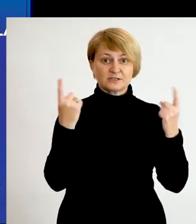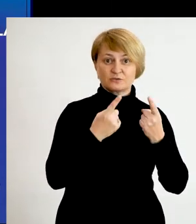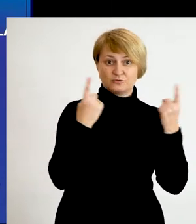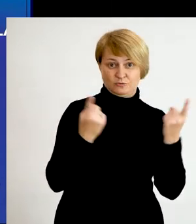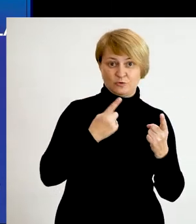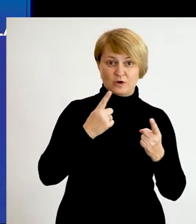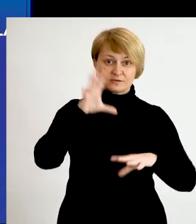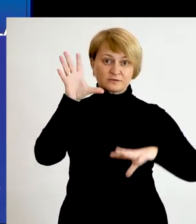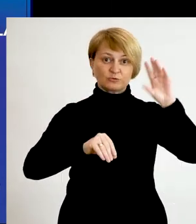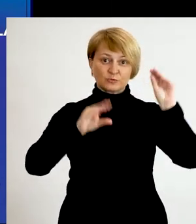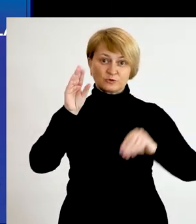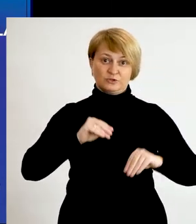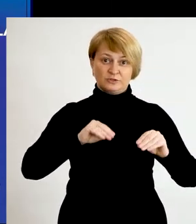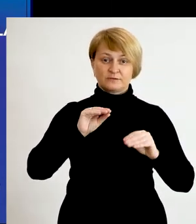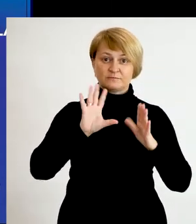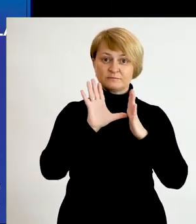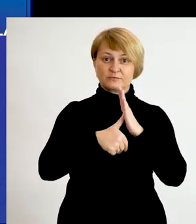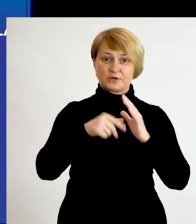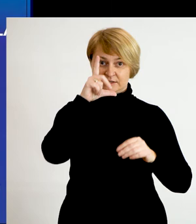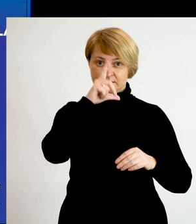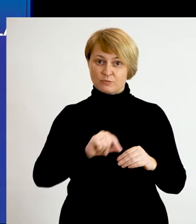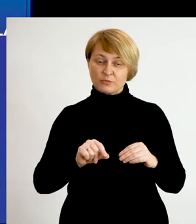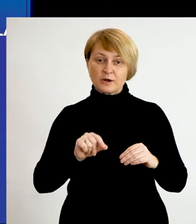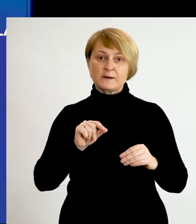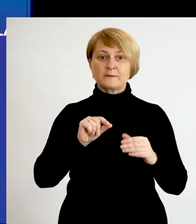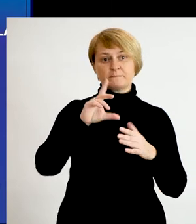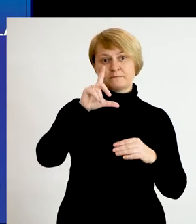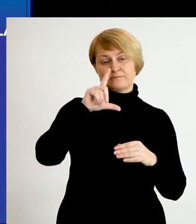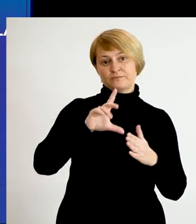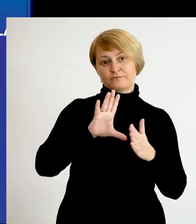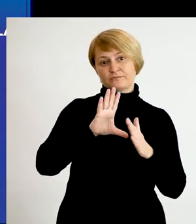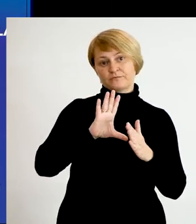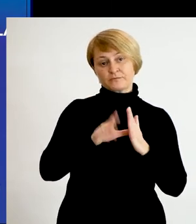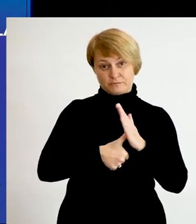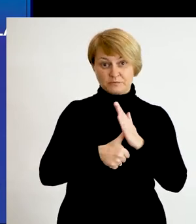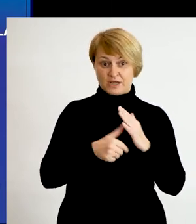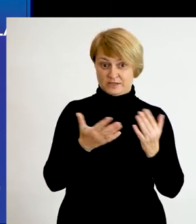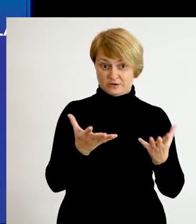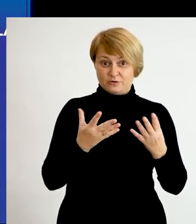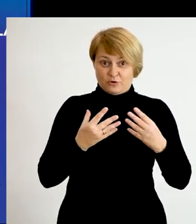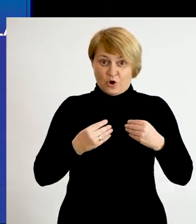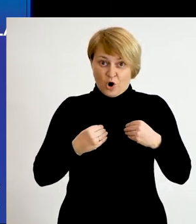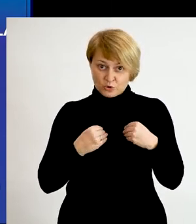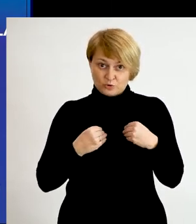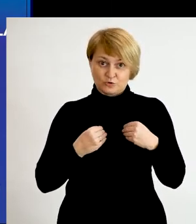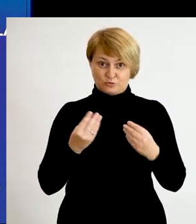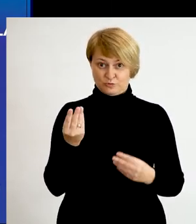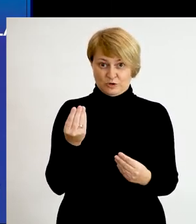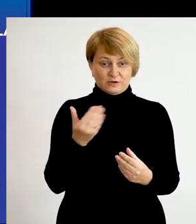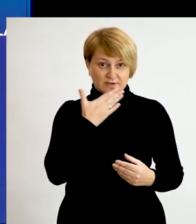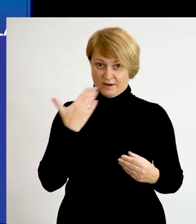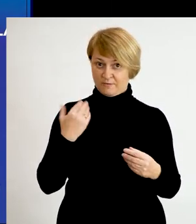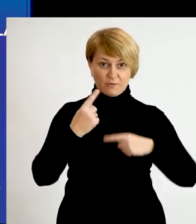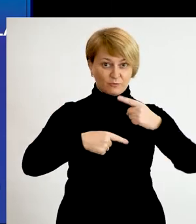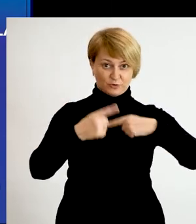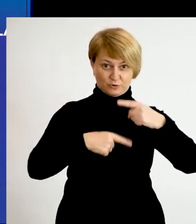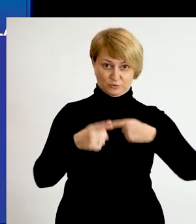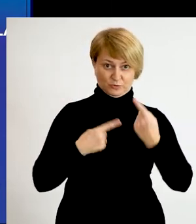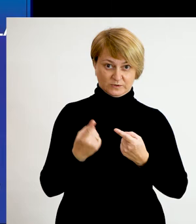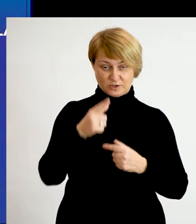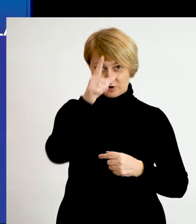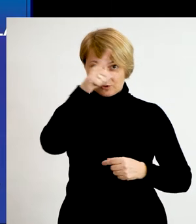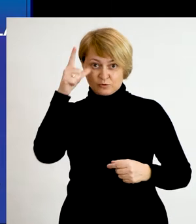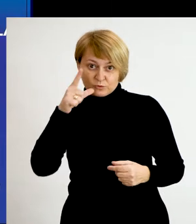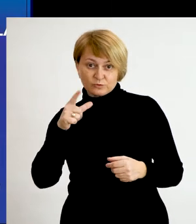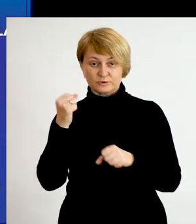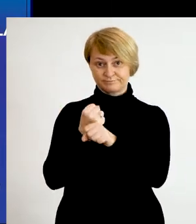budżetową miasta Opola. Miasto dysponuje tylko tymi pieniędzmi, które ma od mieszkańców. My sami pieniędzy nie tworzymy.